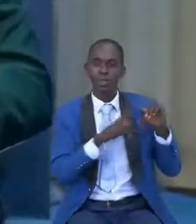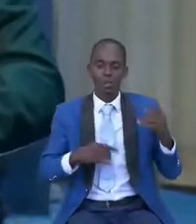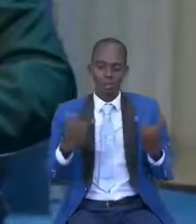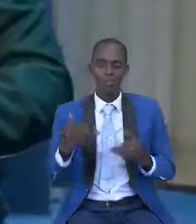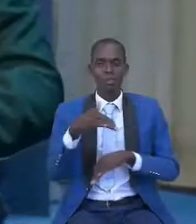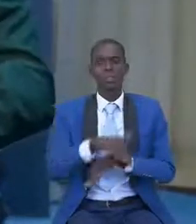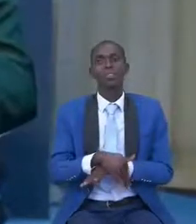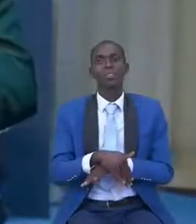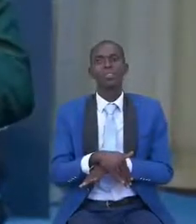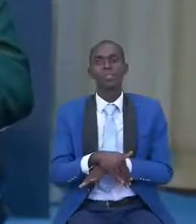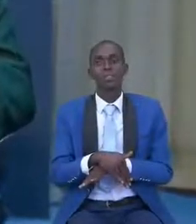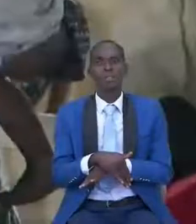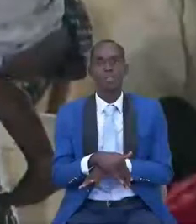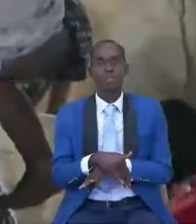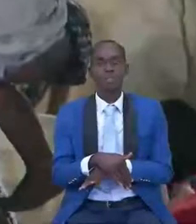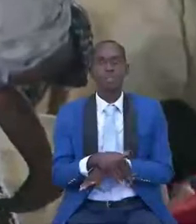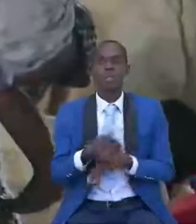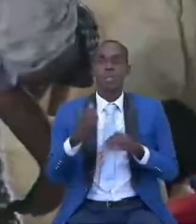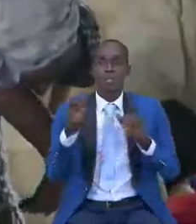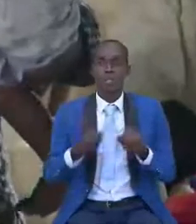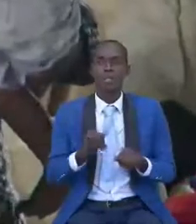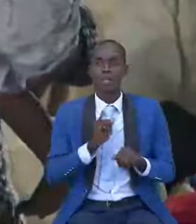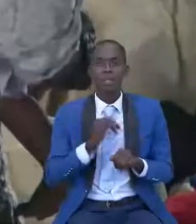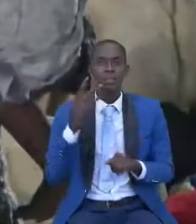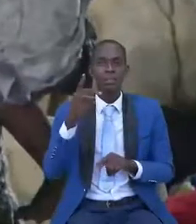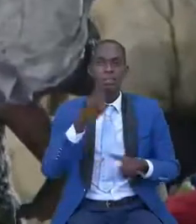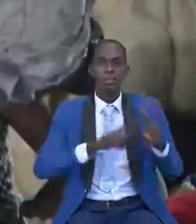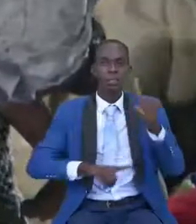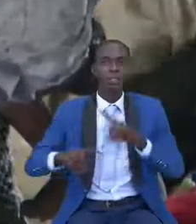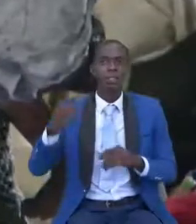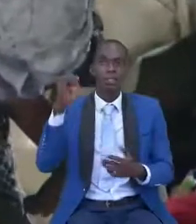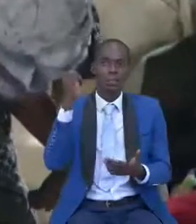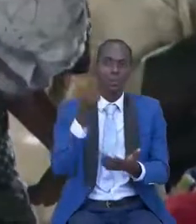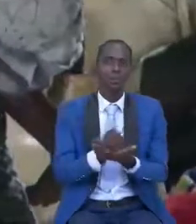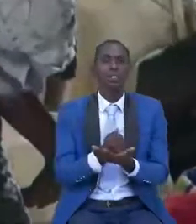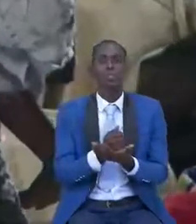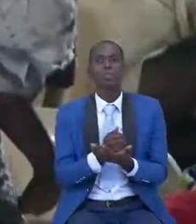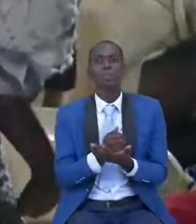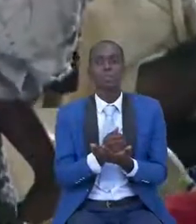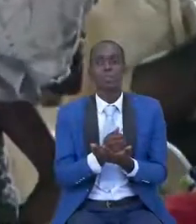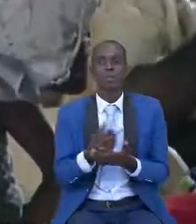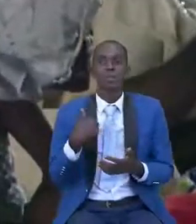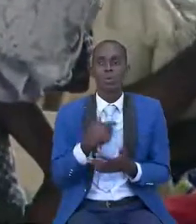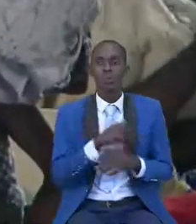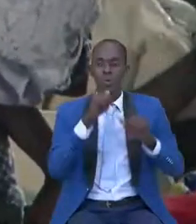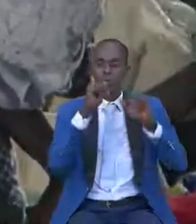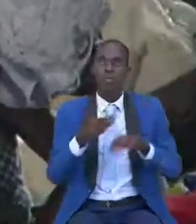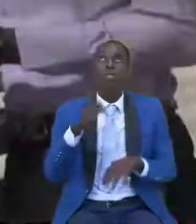également pour leur entrée dans le royaume. Un grand